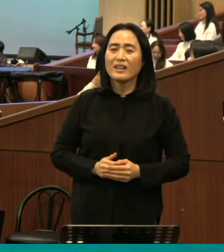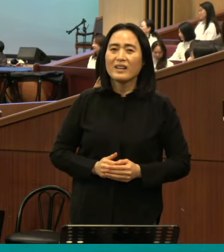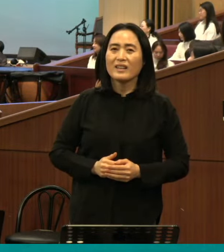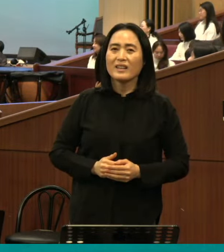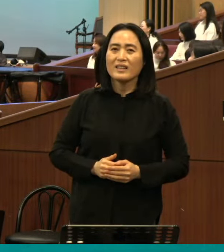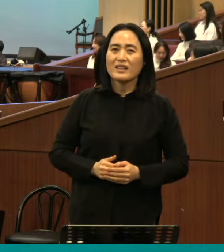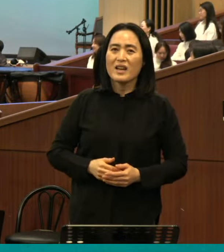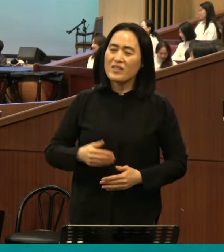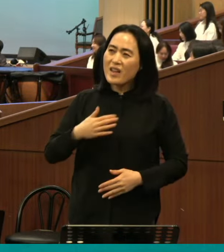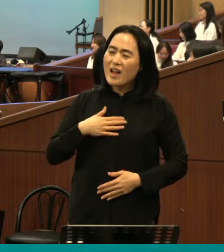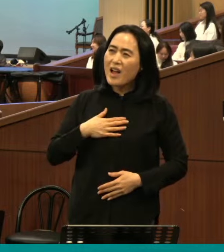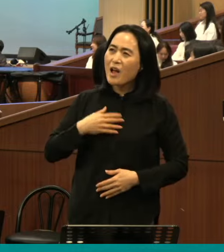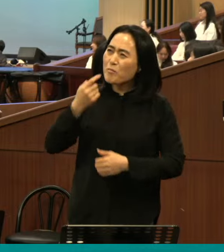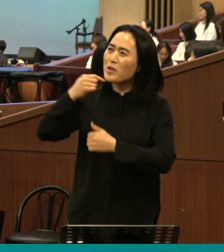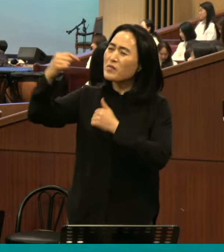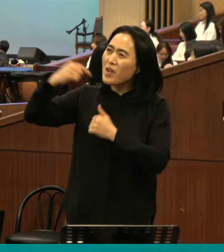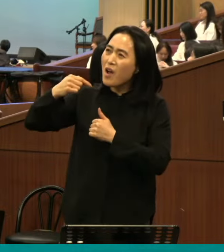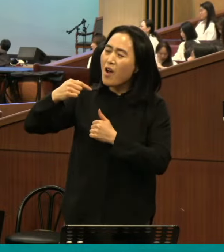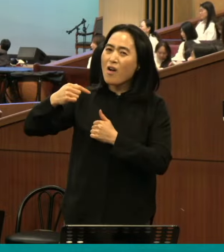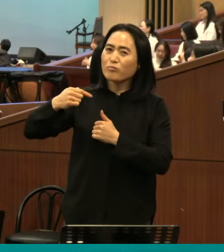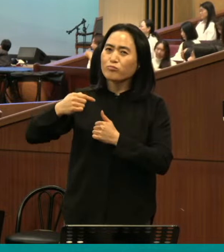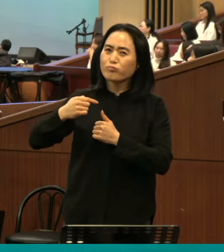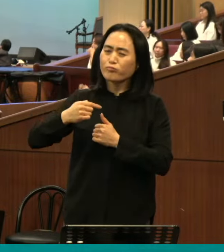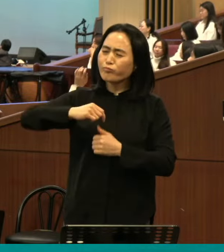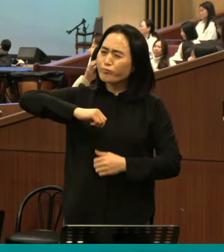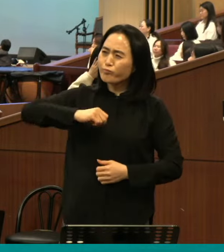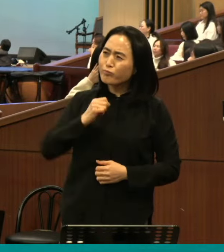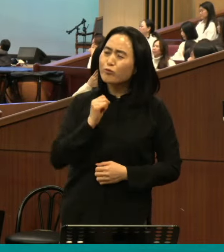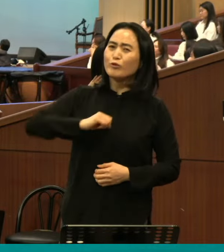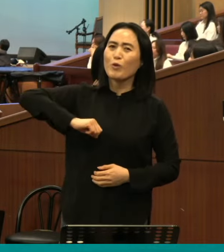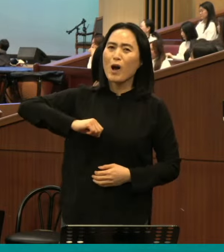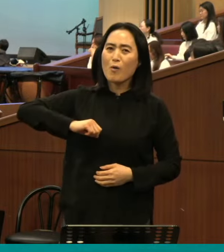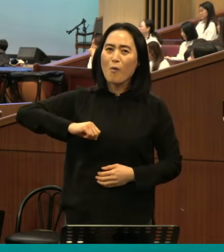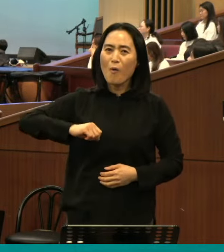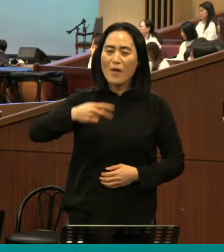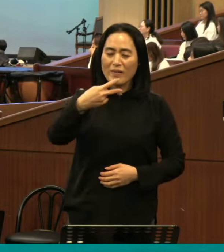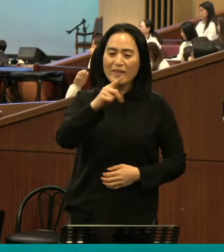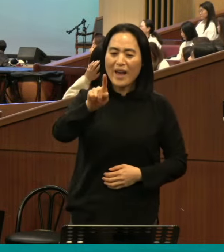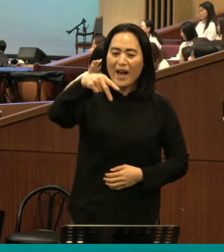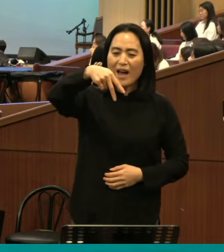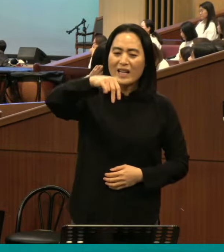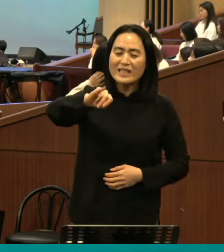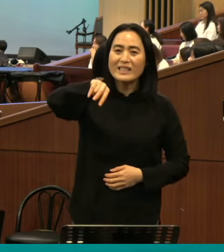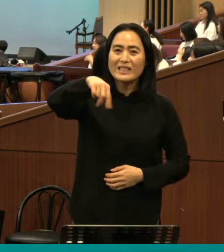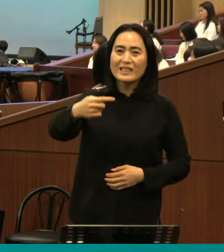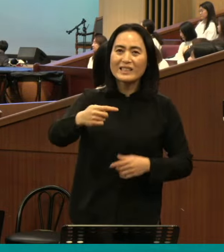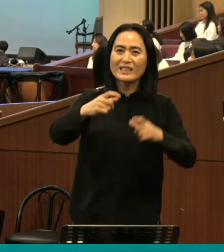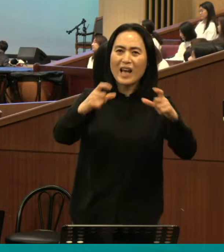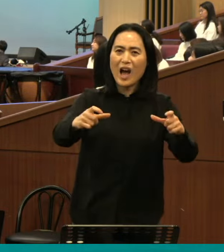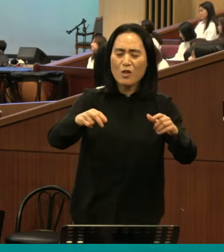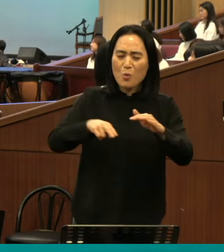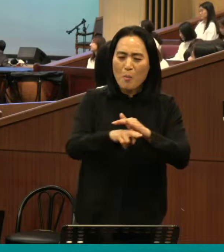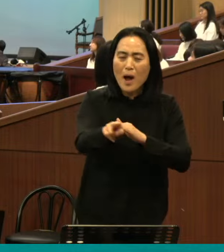아니하나이까. 그러므로 내가 빨리 다시스로